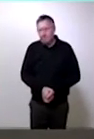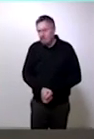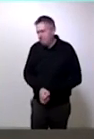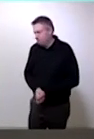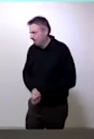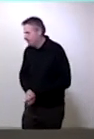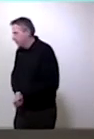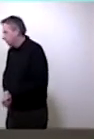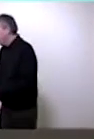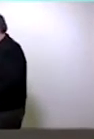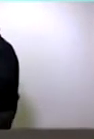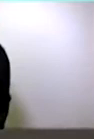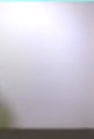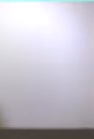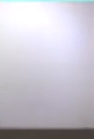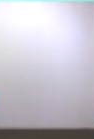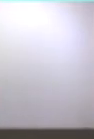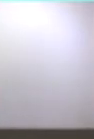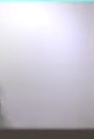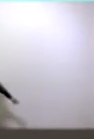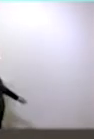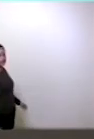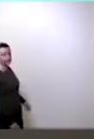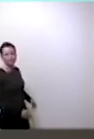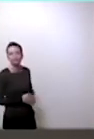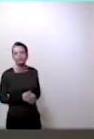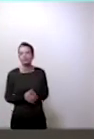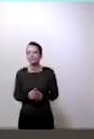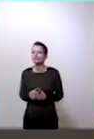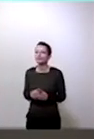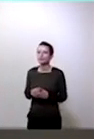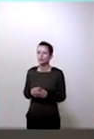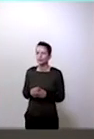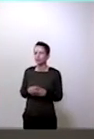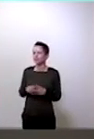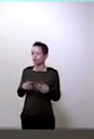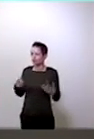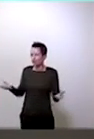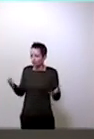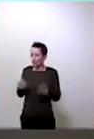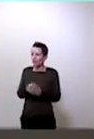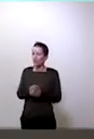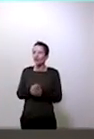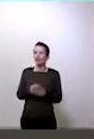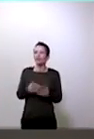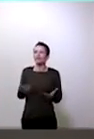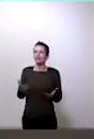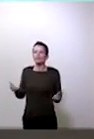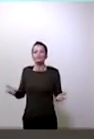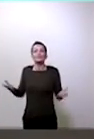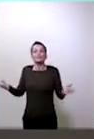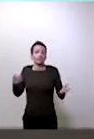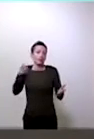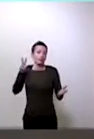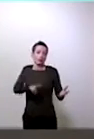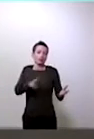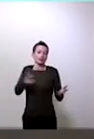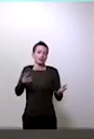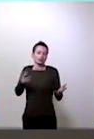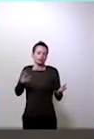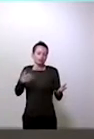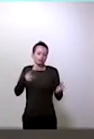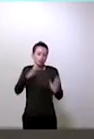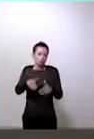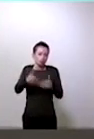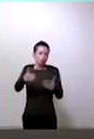Voilà, cela étant dit et marqué, je reprends mes propos pour dire que beaucoup de Bordelais, et vous en faites